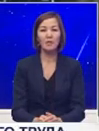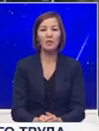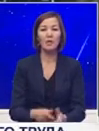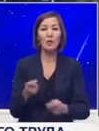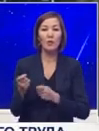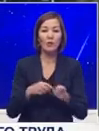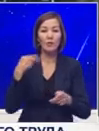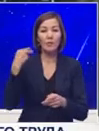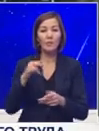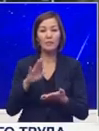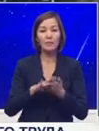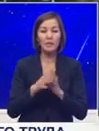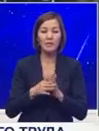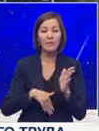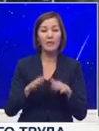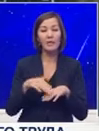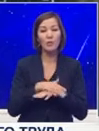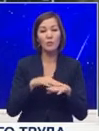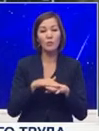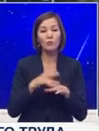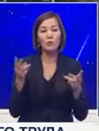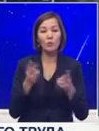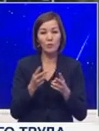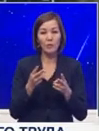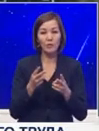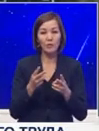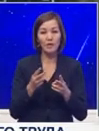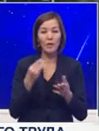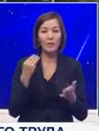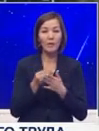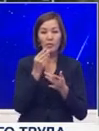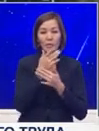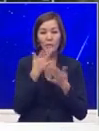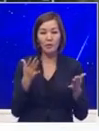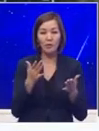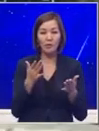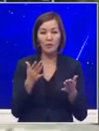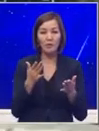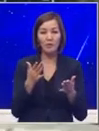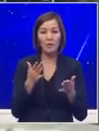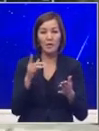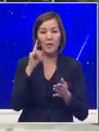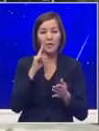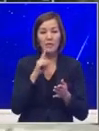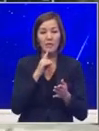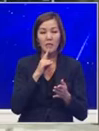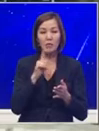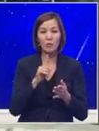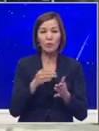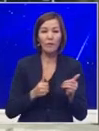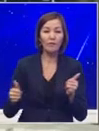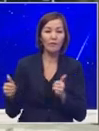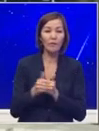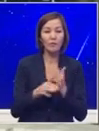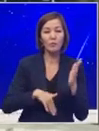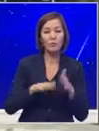чтобы благосостояние народа поднялось решился вопрос подорожания продуктов питания чтобы вывел Казахстан число передовых стран мира поэтому